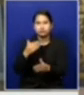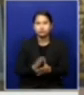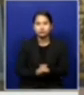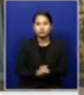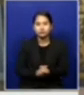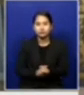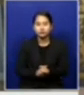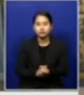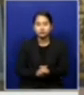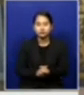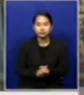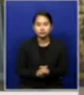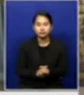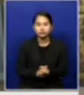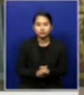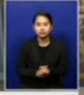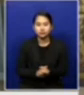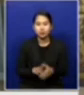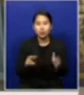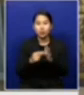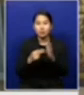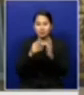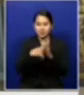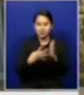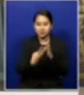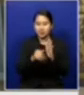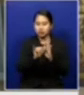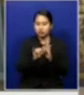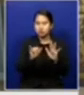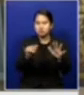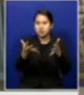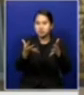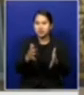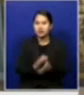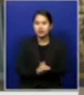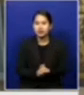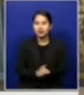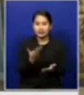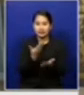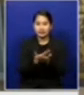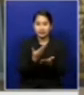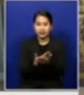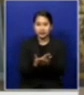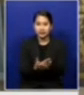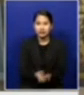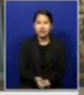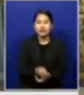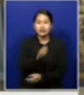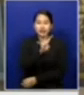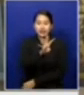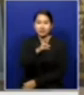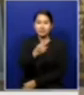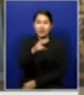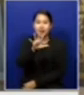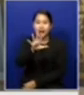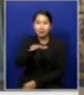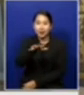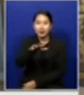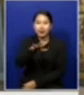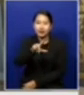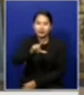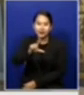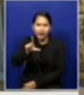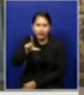ตกไม่มียุทธศาสตร์ของการใช้เงินตั้ง 45,000 ล้านบาทด้านสาธารณสุข